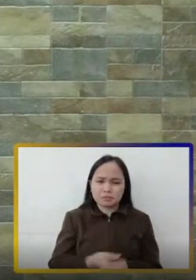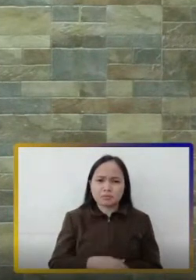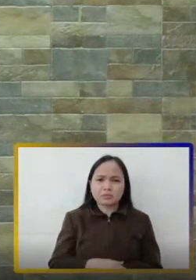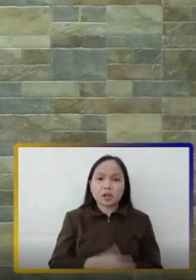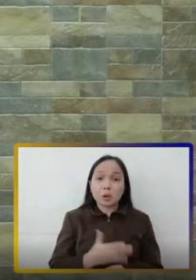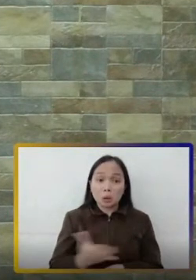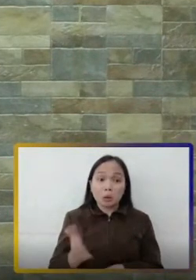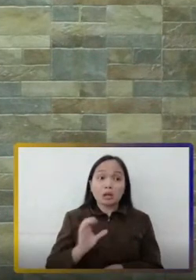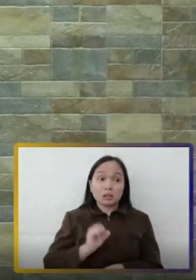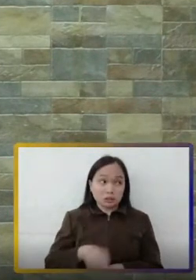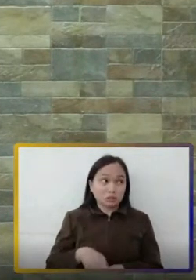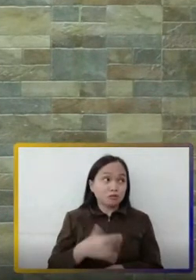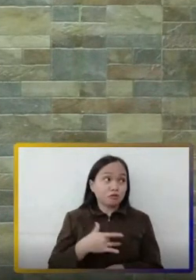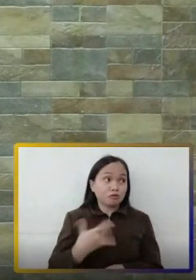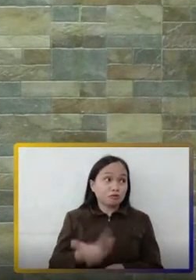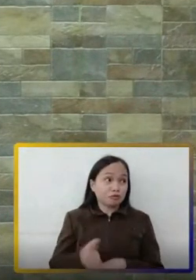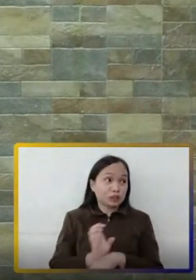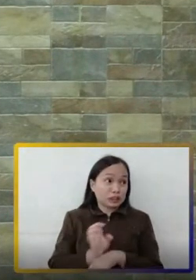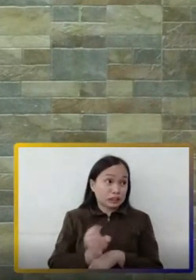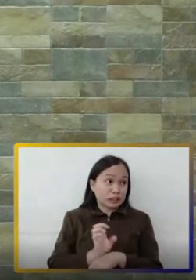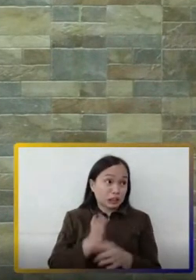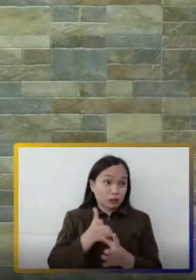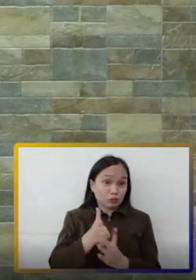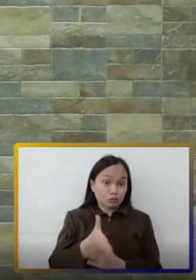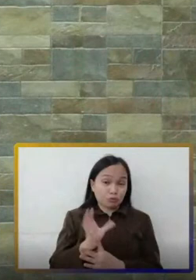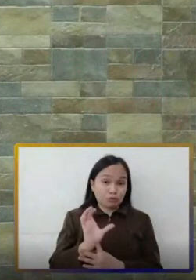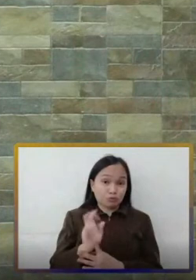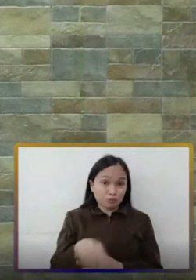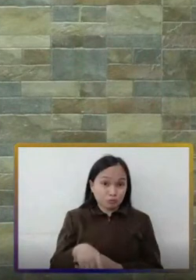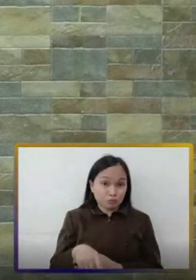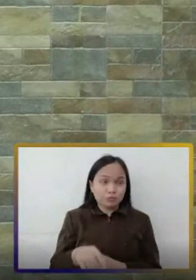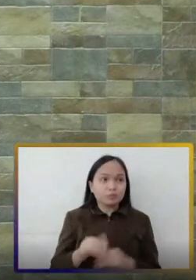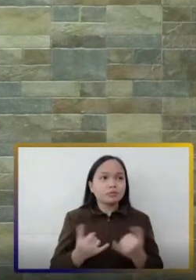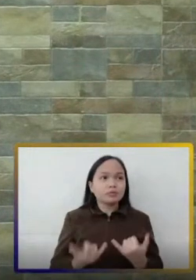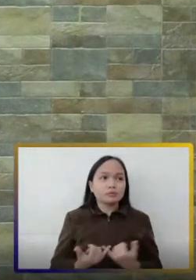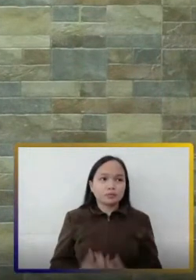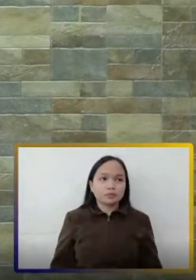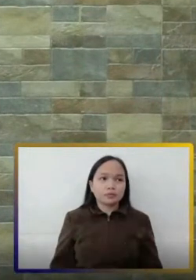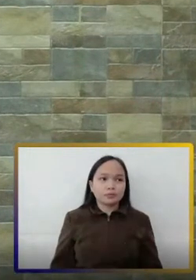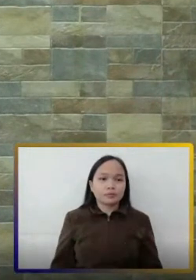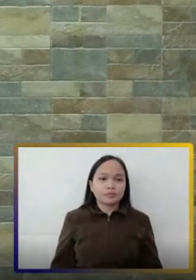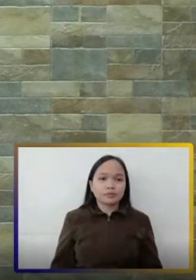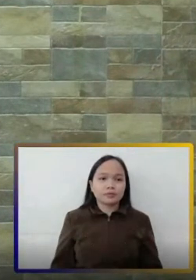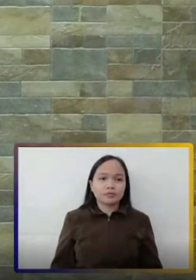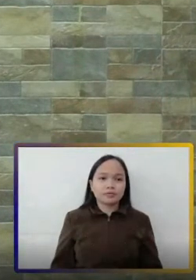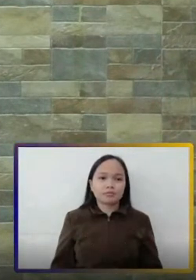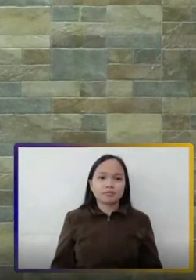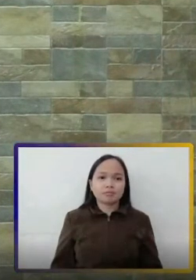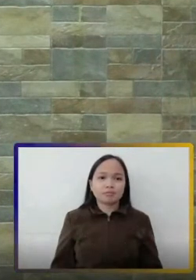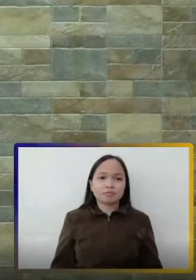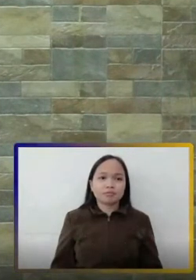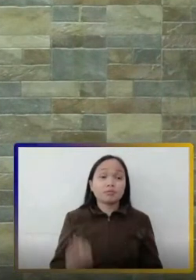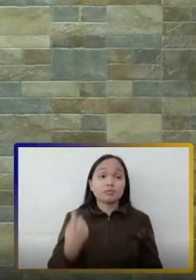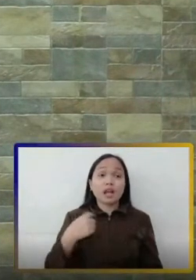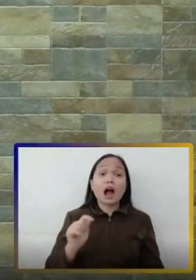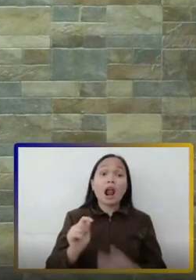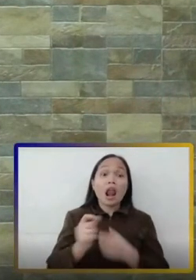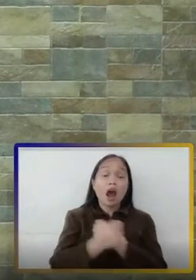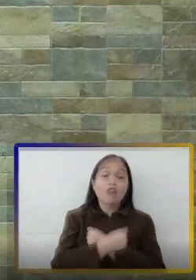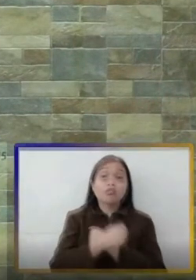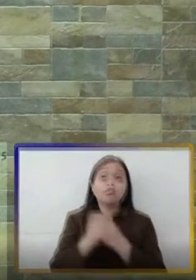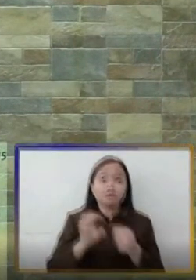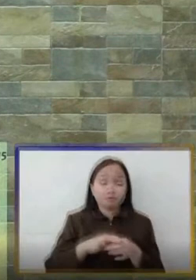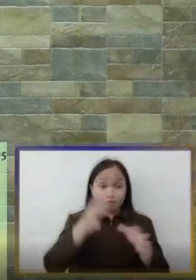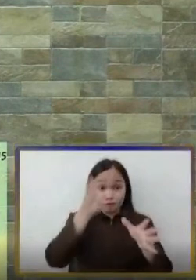may entertain ka. Now, here is the thing, kapatid. Listen, the Bible says here,